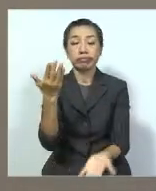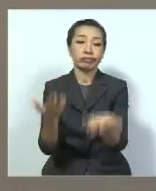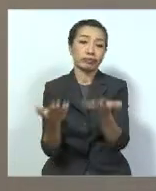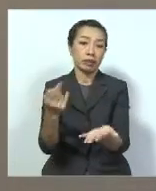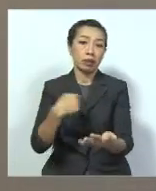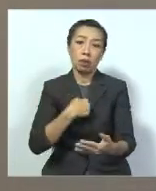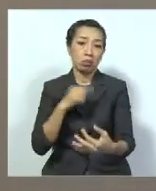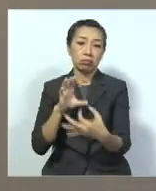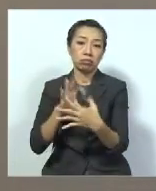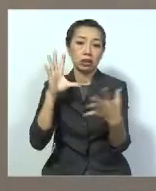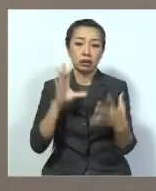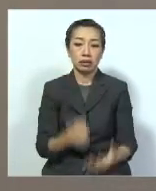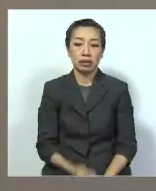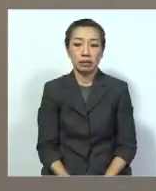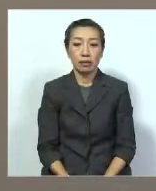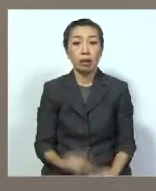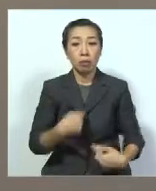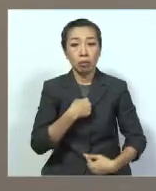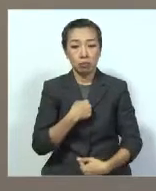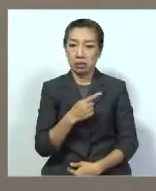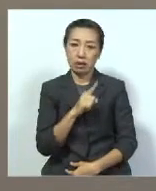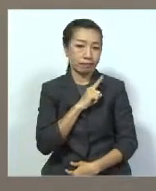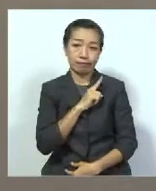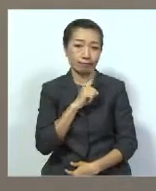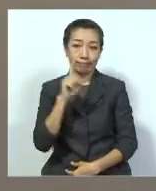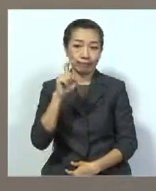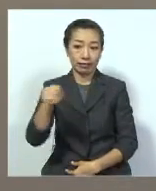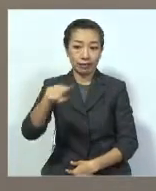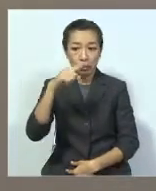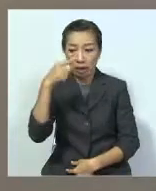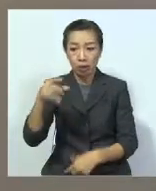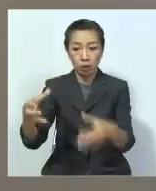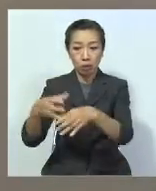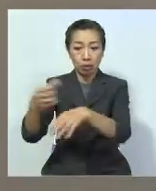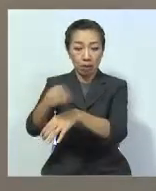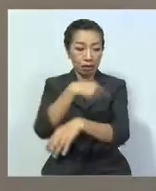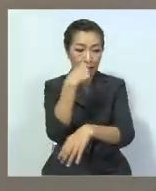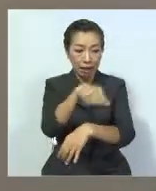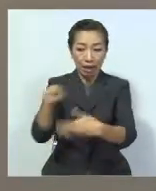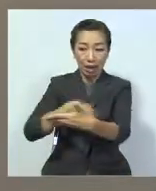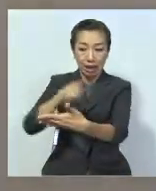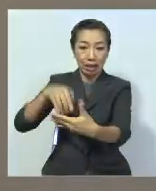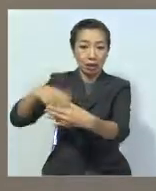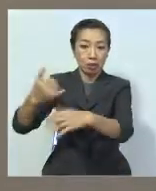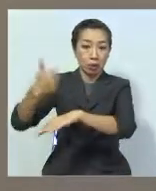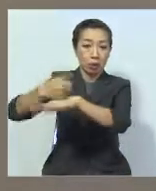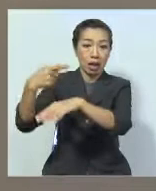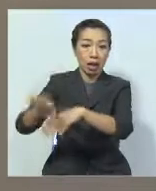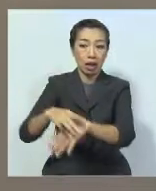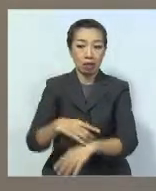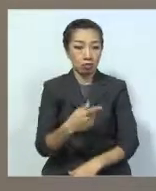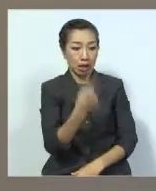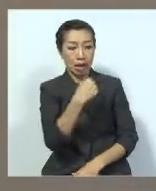พราะผมไม่เกี่ยวข้องทั้งสิ้นผมรับผิดชอบไม่ได้นะครับแล้วบอกว่าวันหน้าพอไปแก้ไขอะไรไม่ได้ไปที่รูปไม่ได้โทษมากลับไปที่